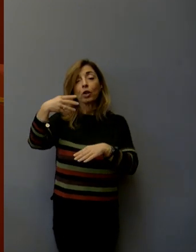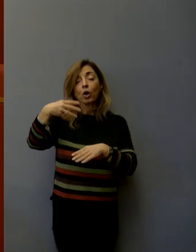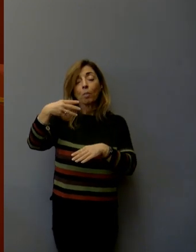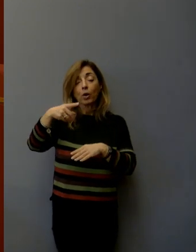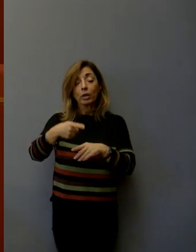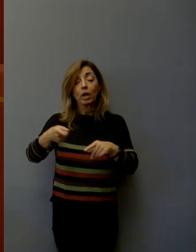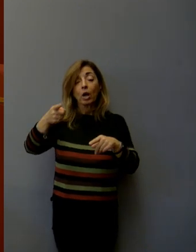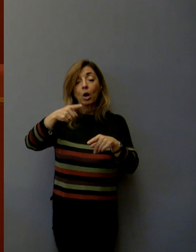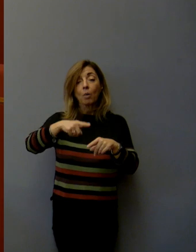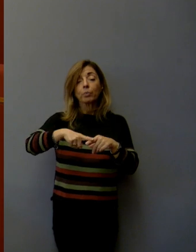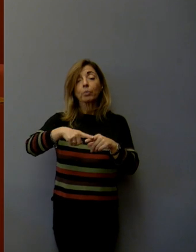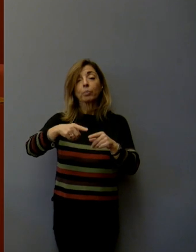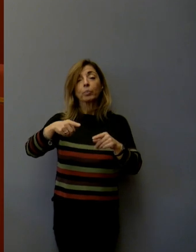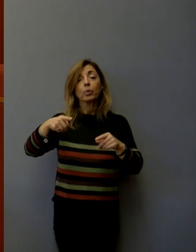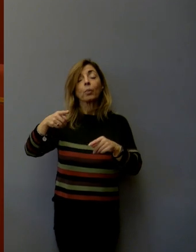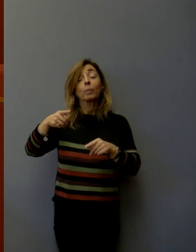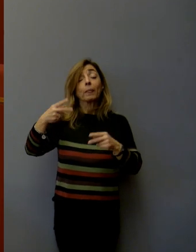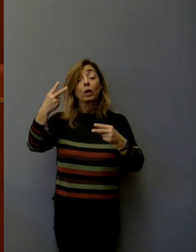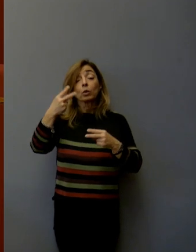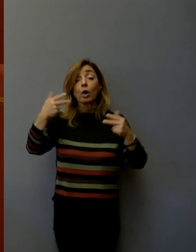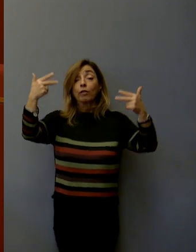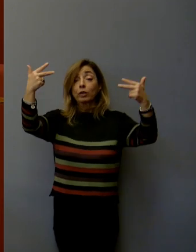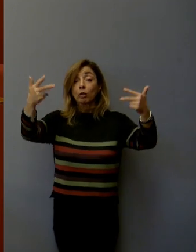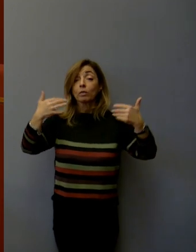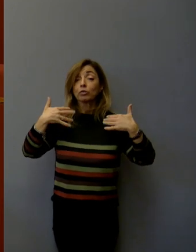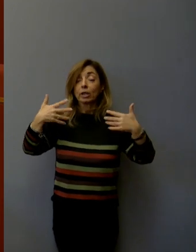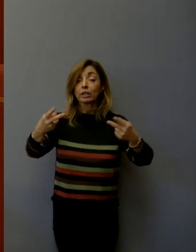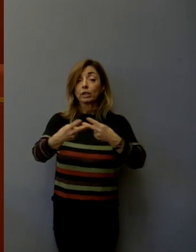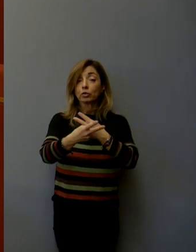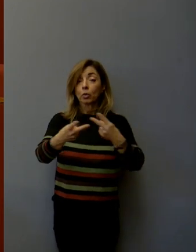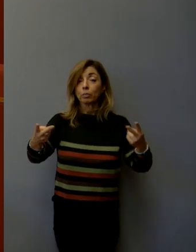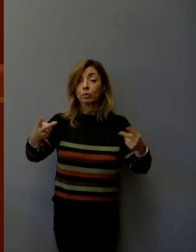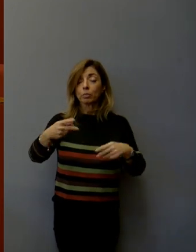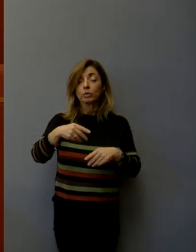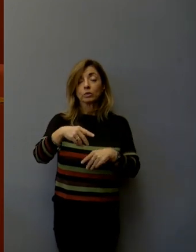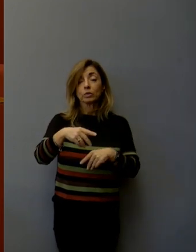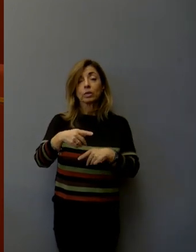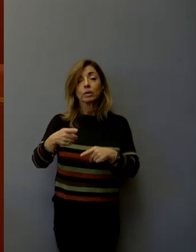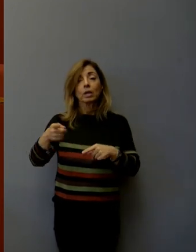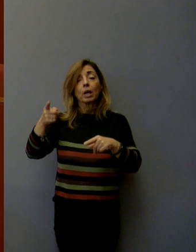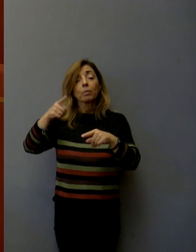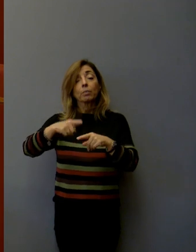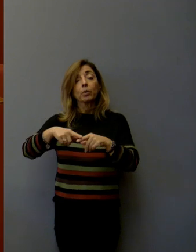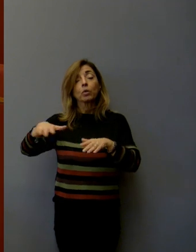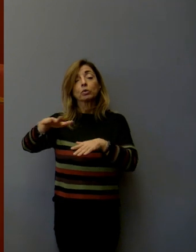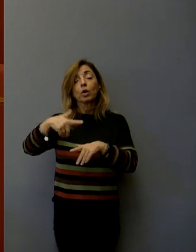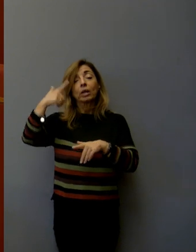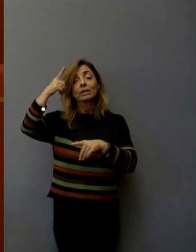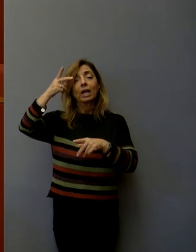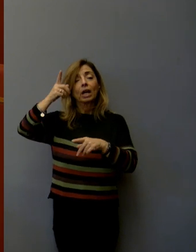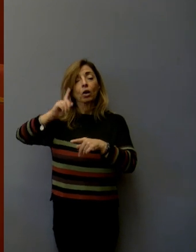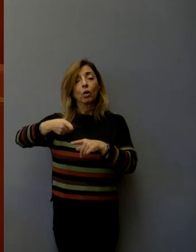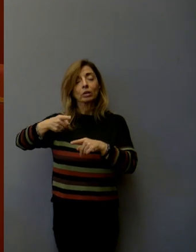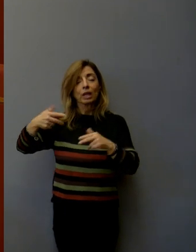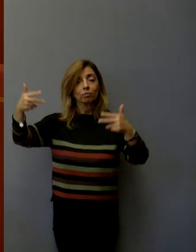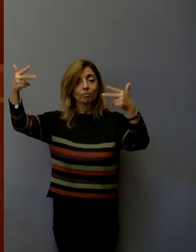che nei giardini pubblici Fossato Cicala numero due videocamere quadrottiche nei giardini pubblici Luigi malsano di San Gottardo 4.490